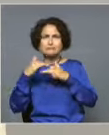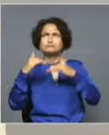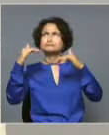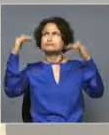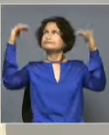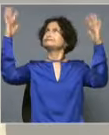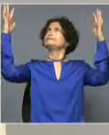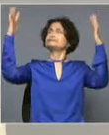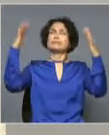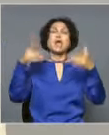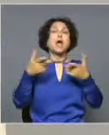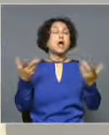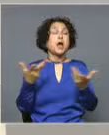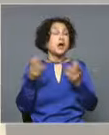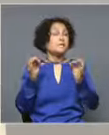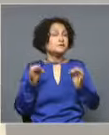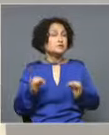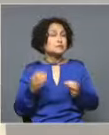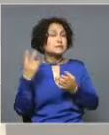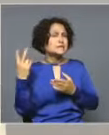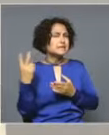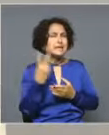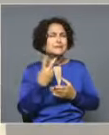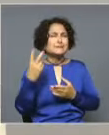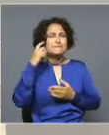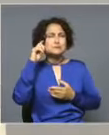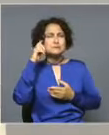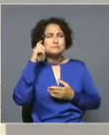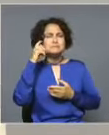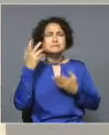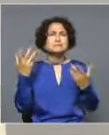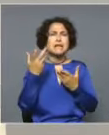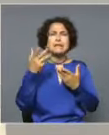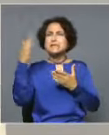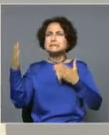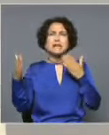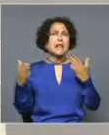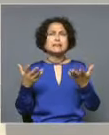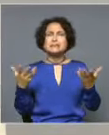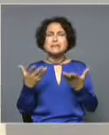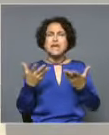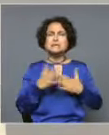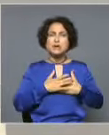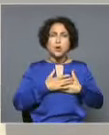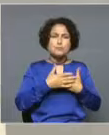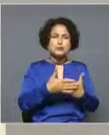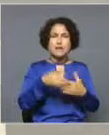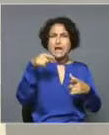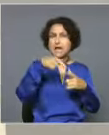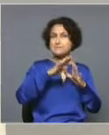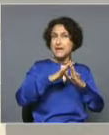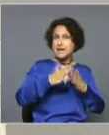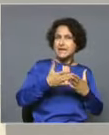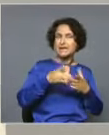Всъщност, за тази двусмислена страна в обичата към книгите настойчиво